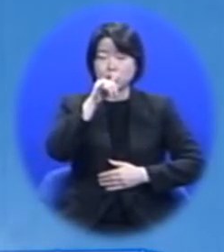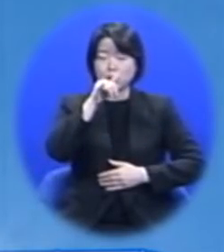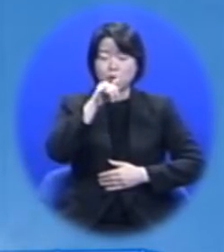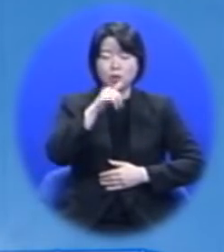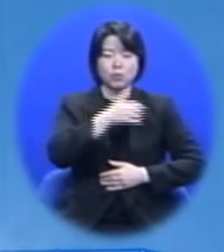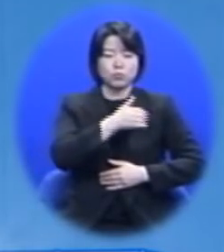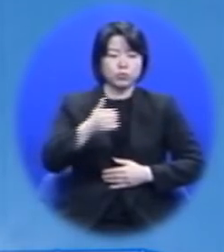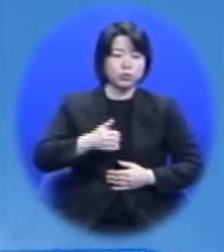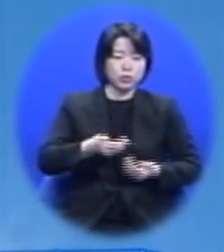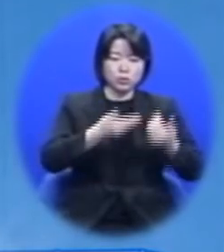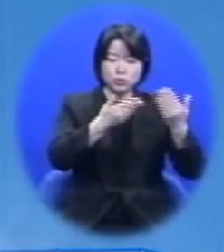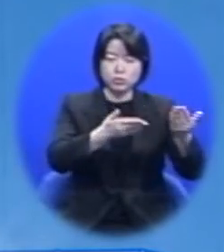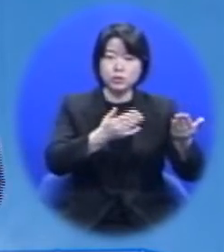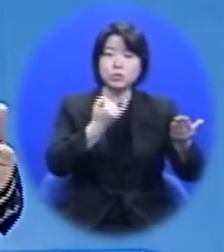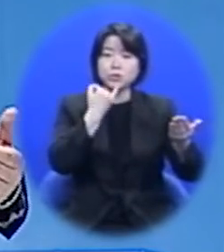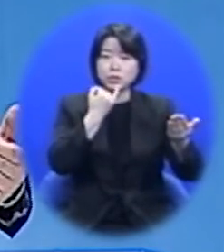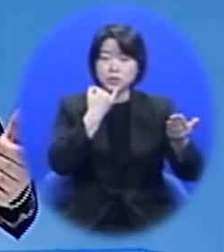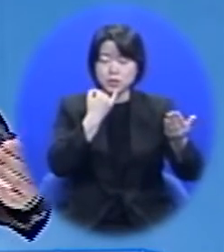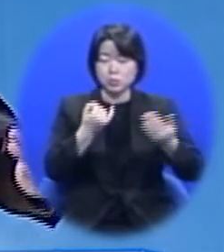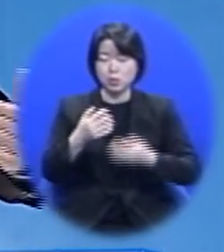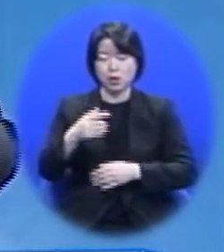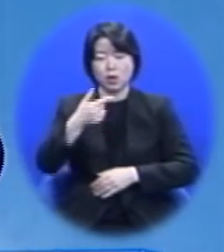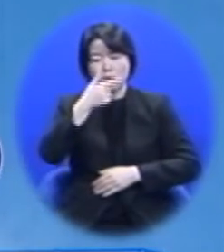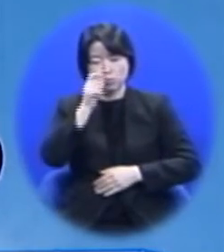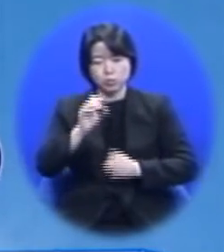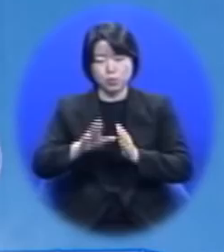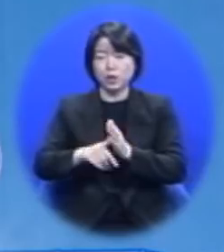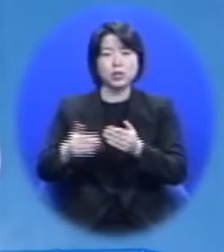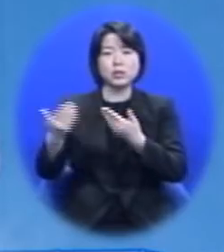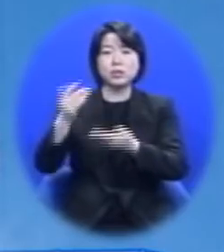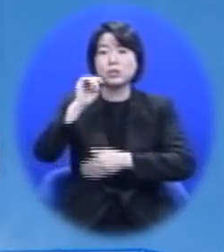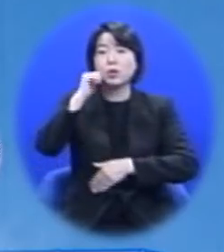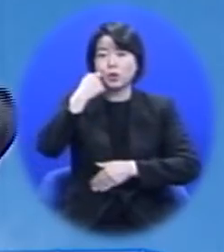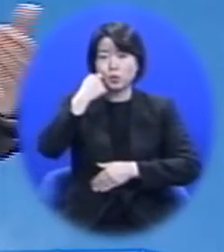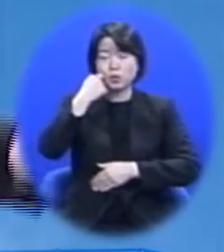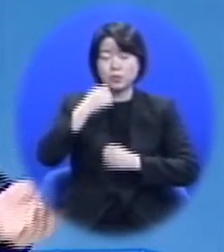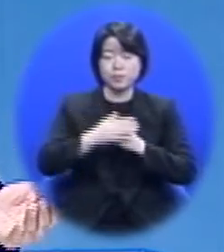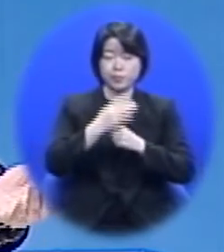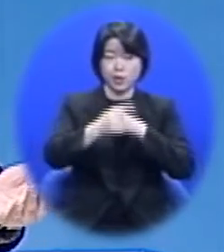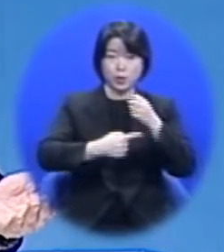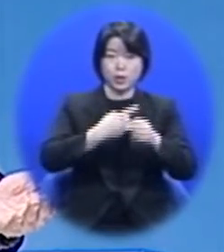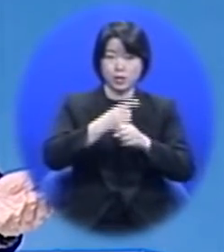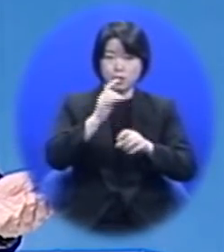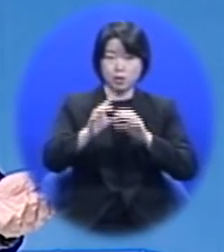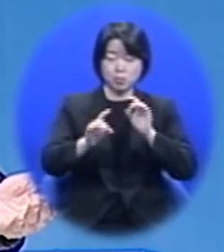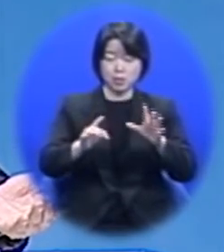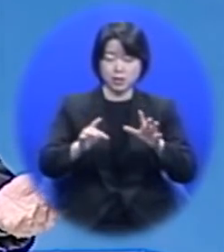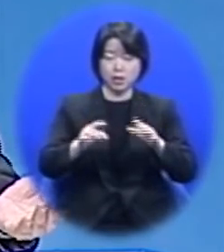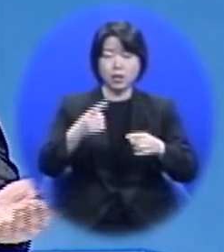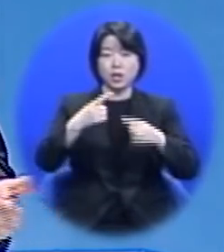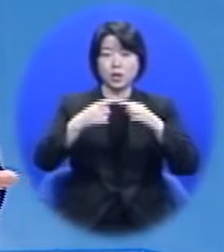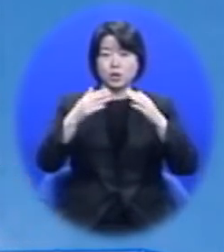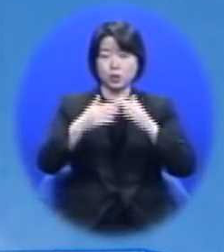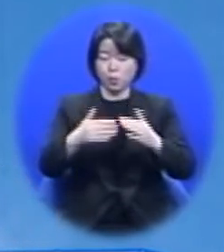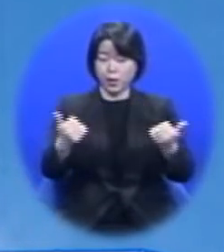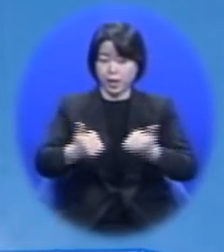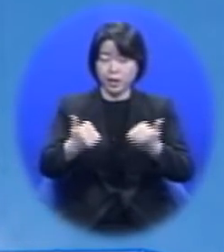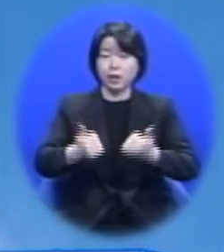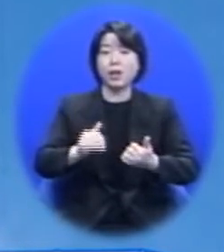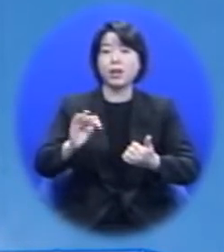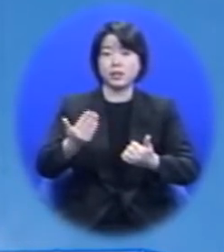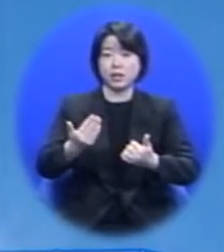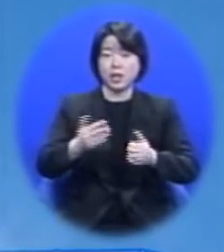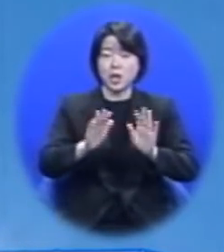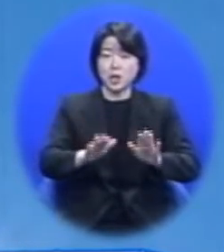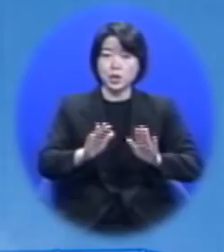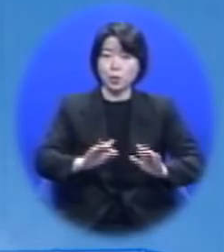지킬 수가 없죠. 해마다 우리가 교인총회 해야죠. 이번 해